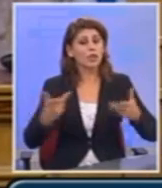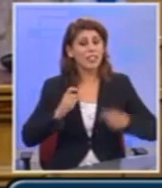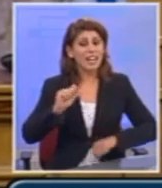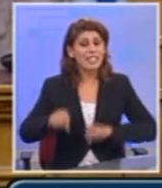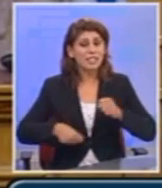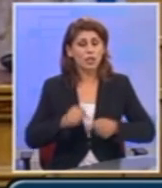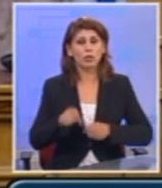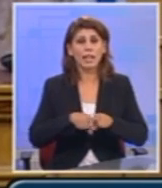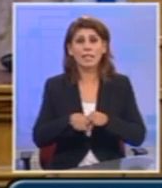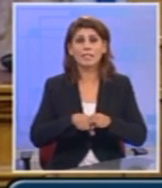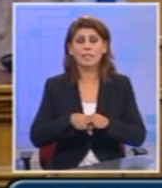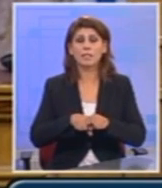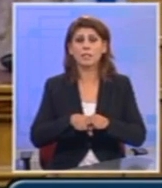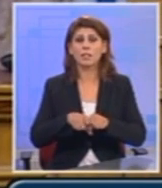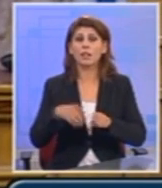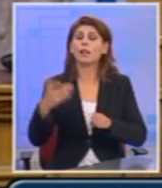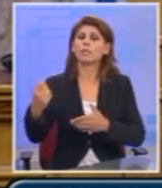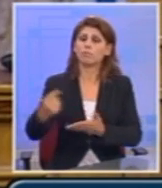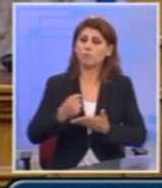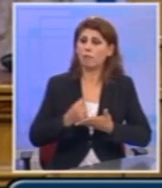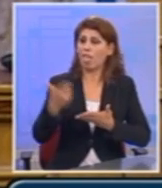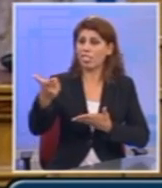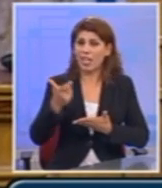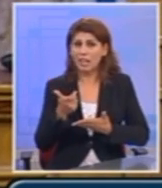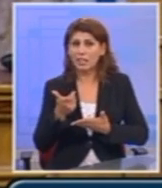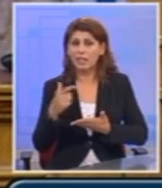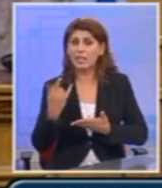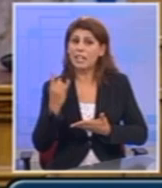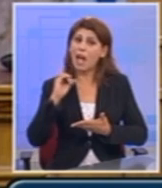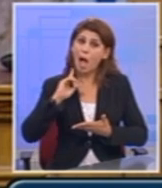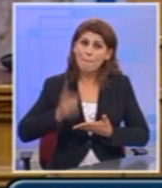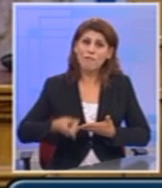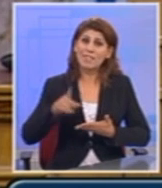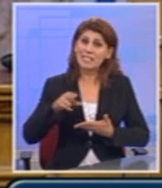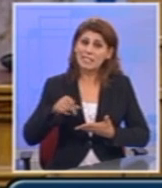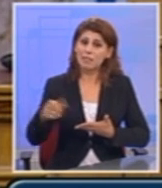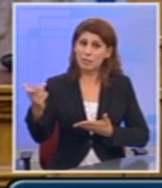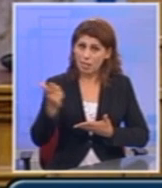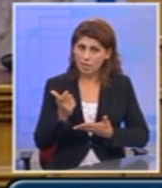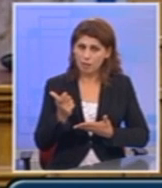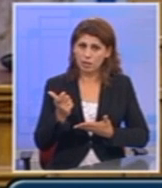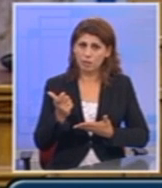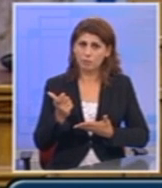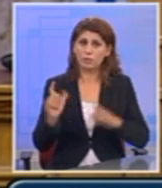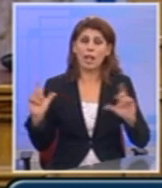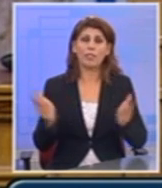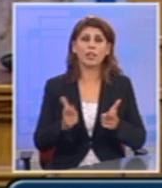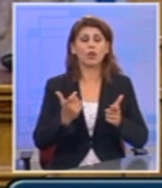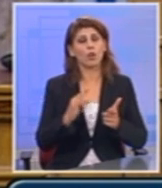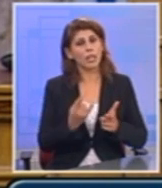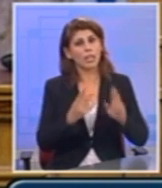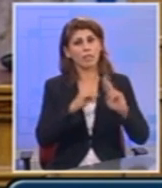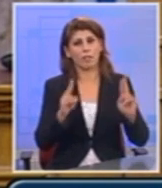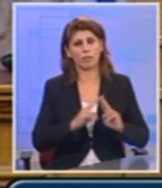που αφορούν τον α τη λήψη τη χορήγηση δανείων και ο σχετικές αποφάσεις ε εθνικών ή διεθνών